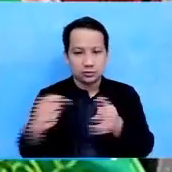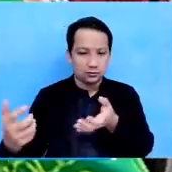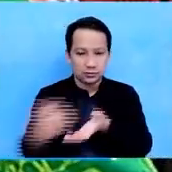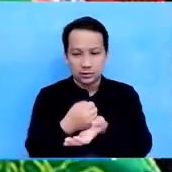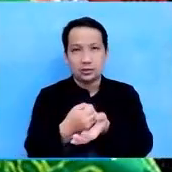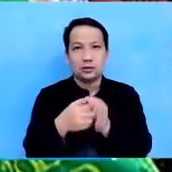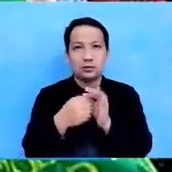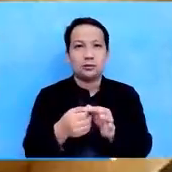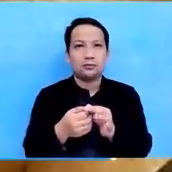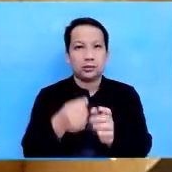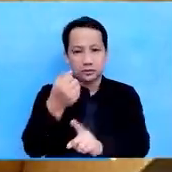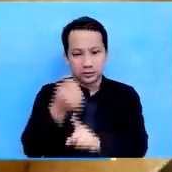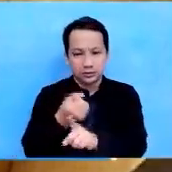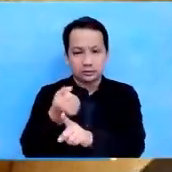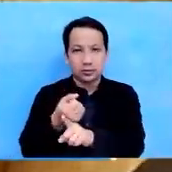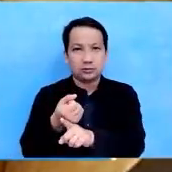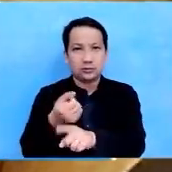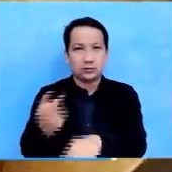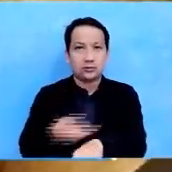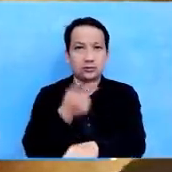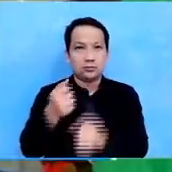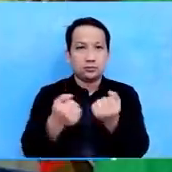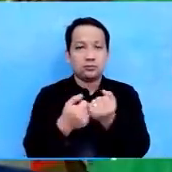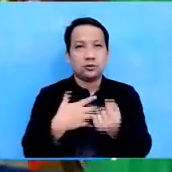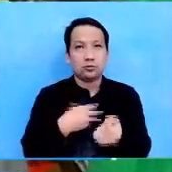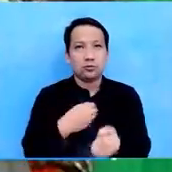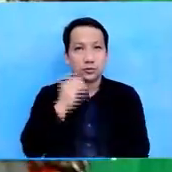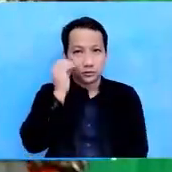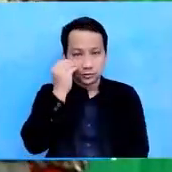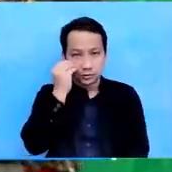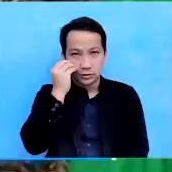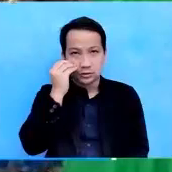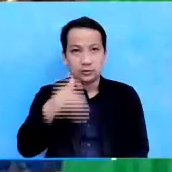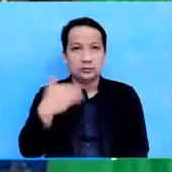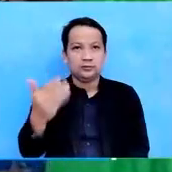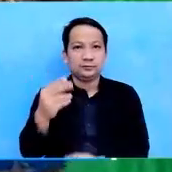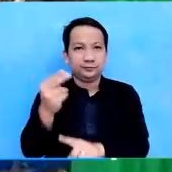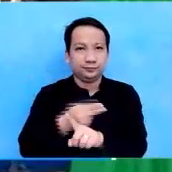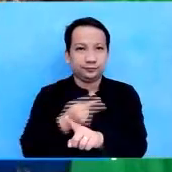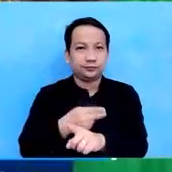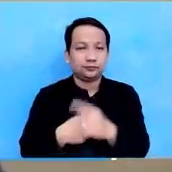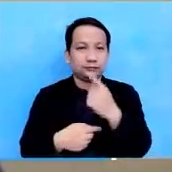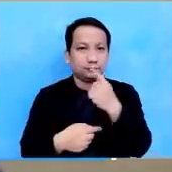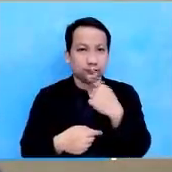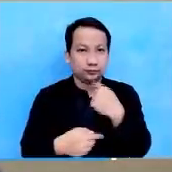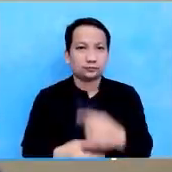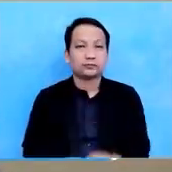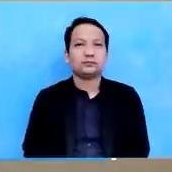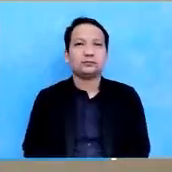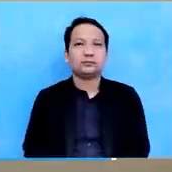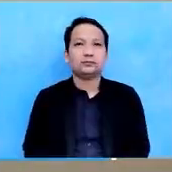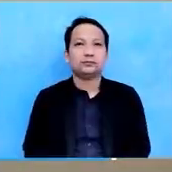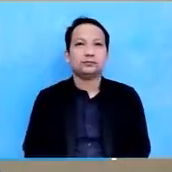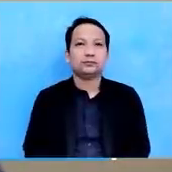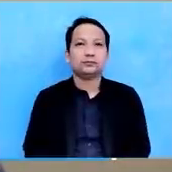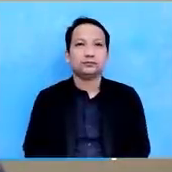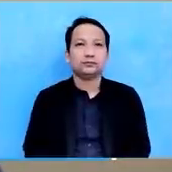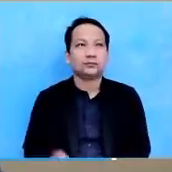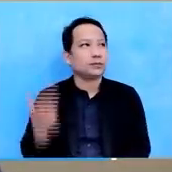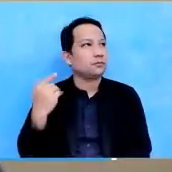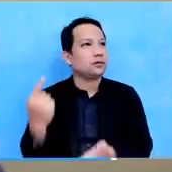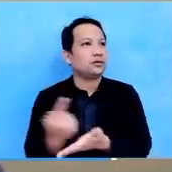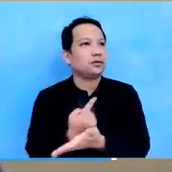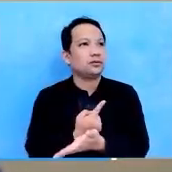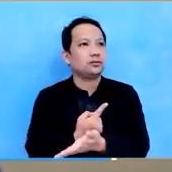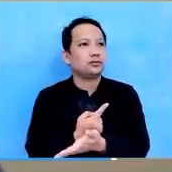Hanggang Setyembre na lang kasi ang itatagal ng supply ng puting sibuyas, habang hanggang Nobyembre na lang sa pula. Unfortunately, as of last week, wala pa